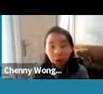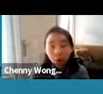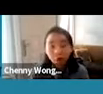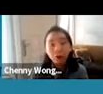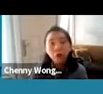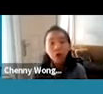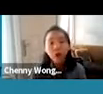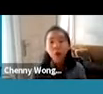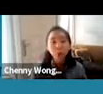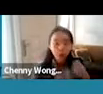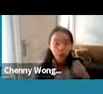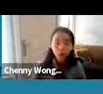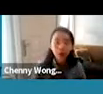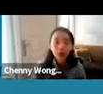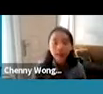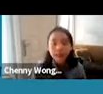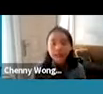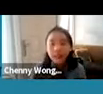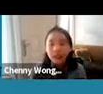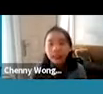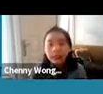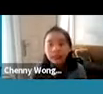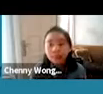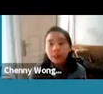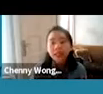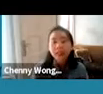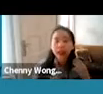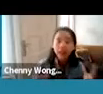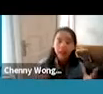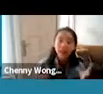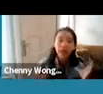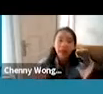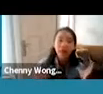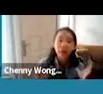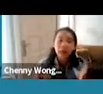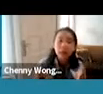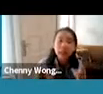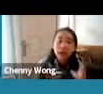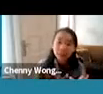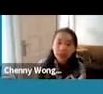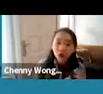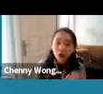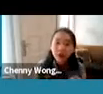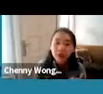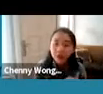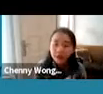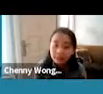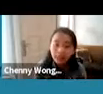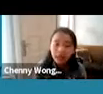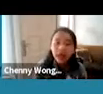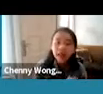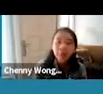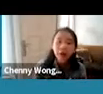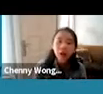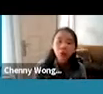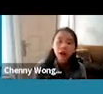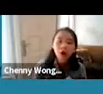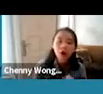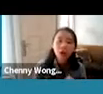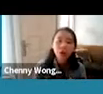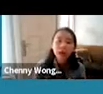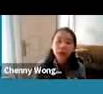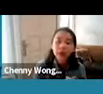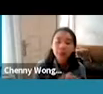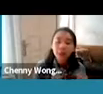revisi undang-undang Perlindungan Konsumen maupun peraturan as Jalan lainnya sebaiknya terjalin atau integrasi atau konektivitas antara